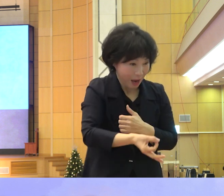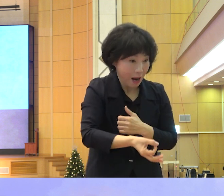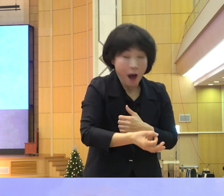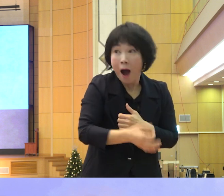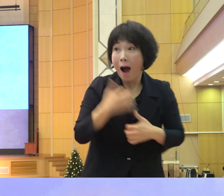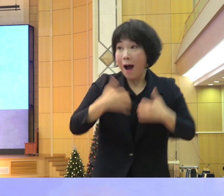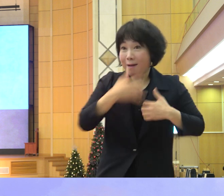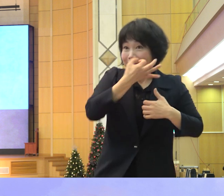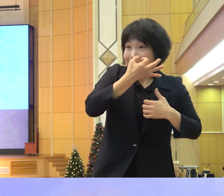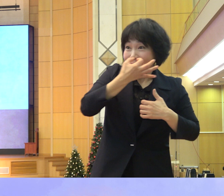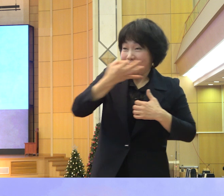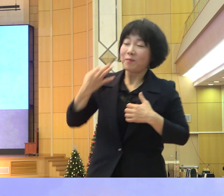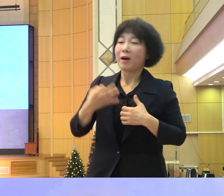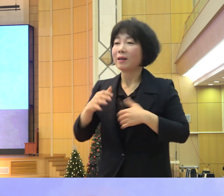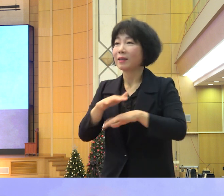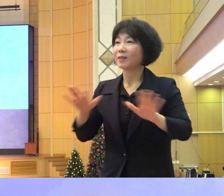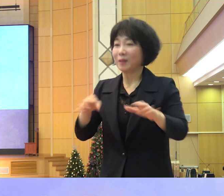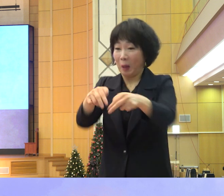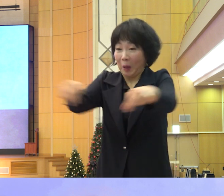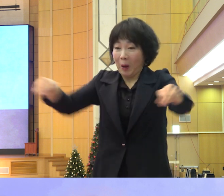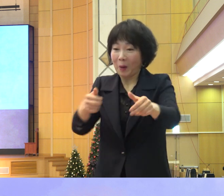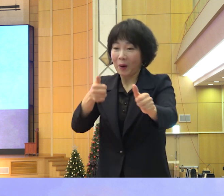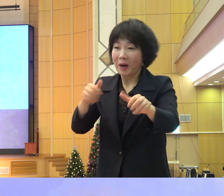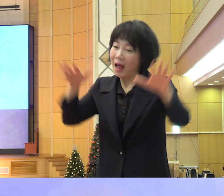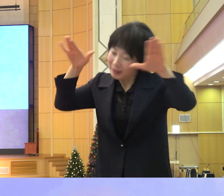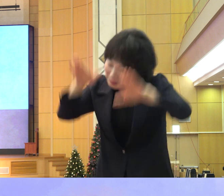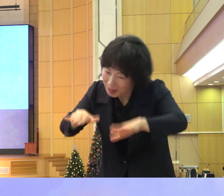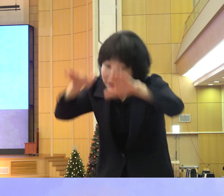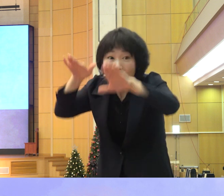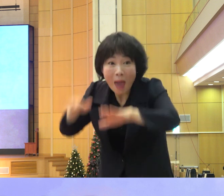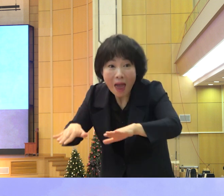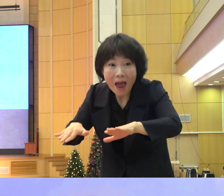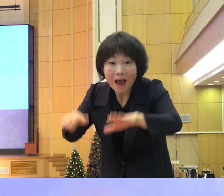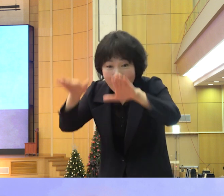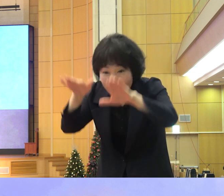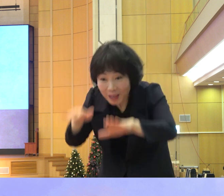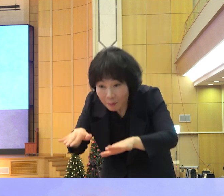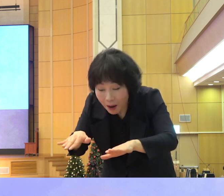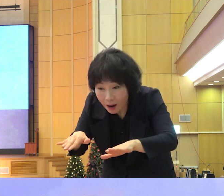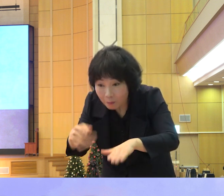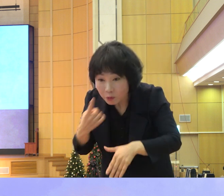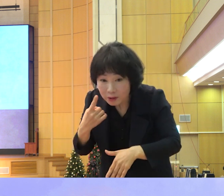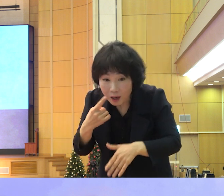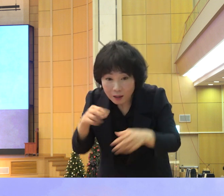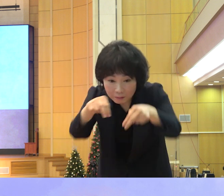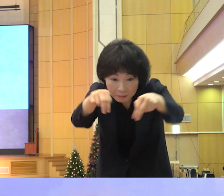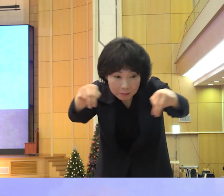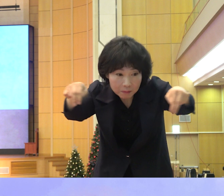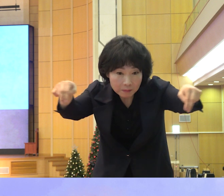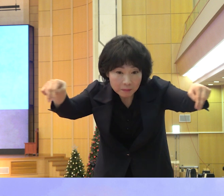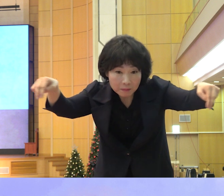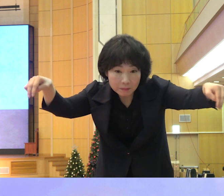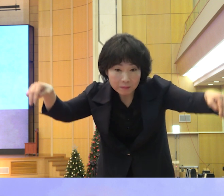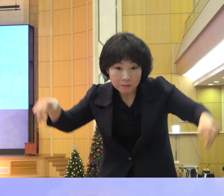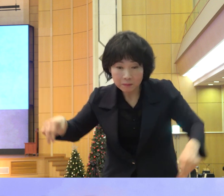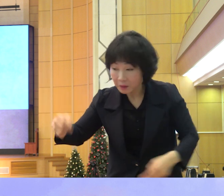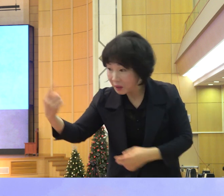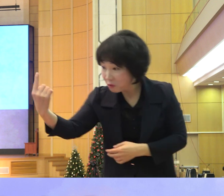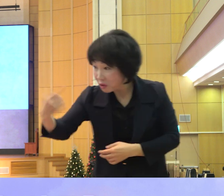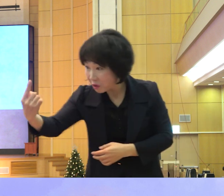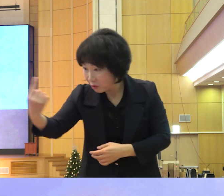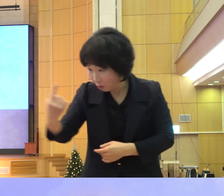준 거야. 근데 이 4살짜리도 이게 색깔을 봐서 아는지 10,000원짜리가 큰 돈인 줄